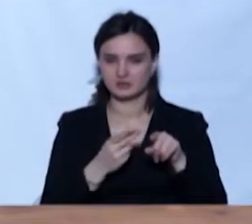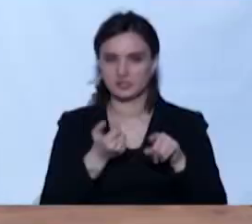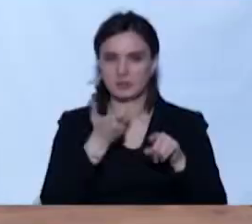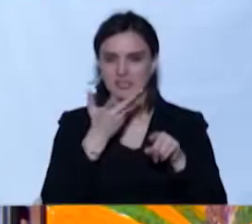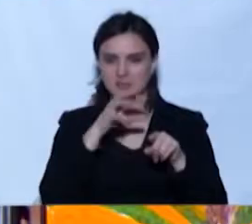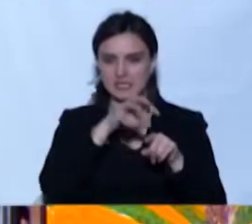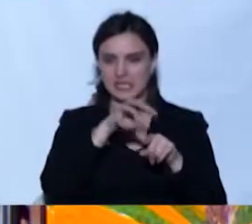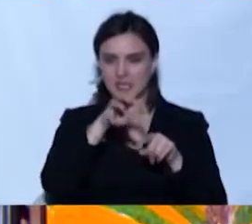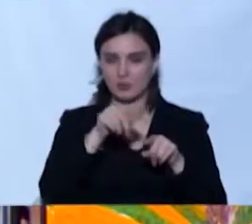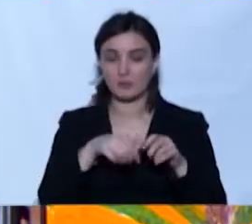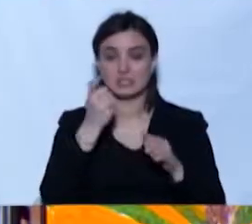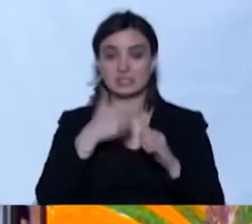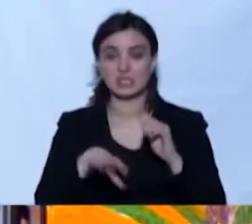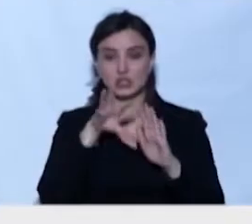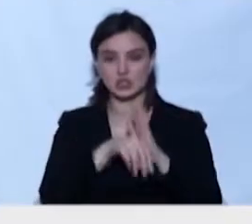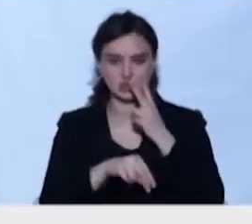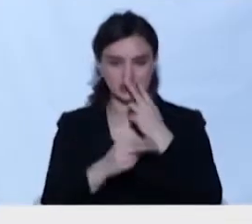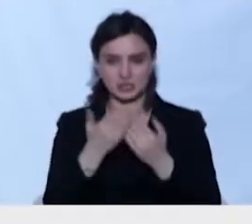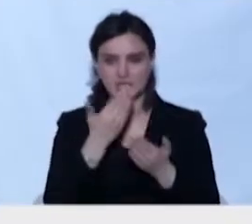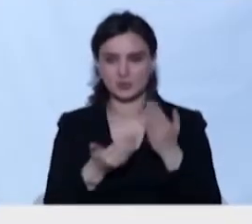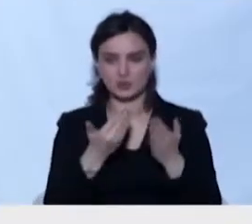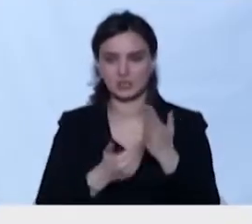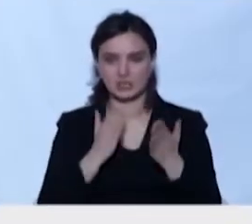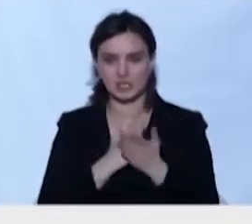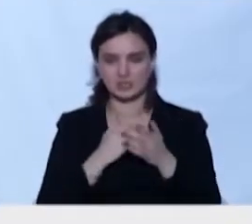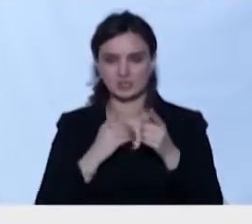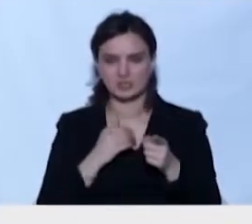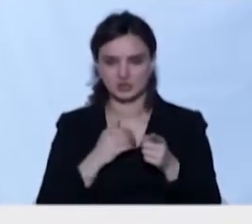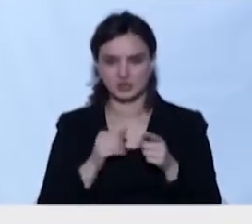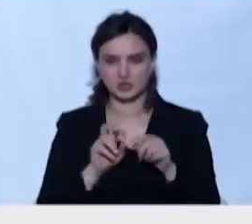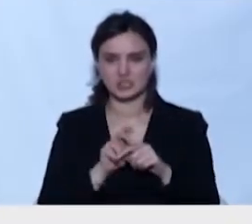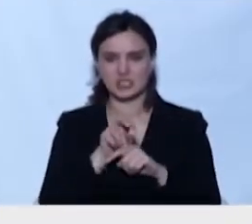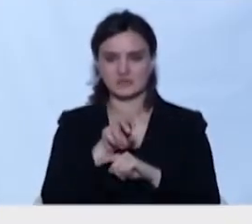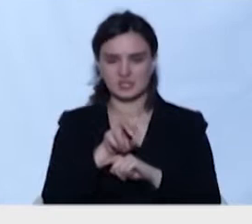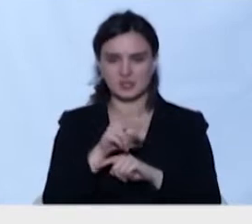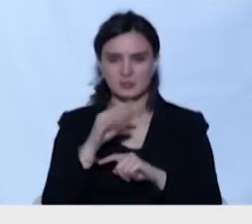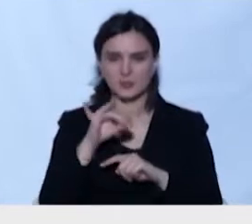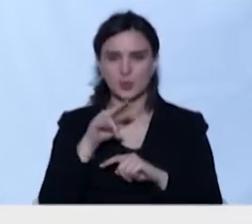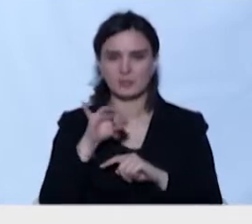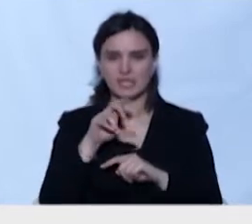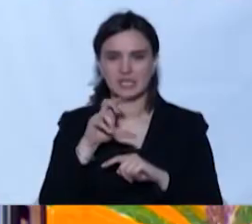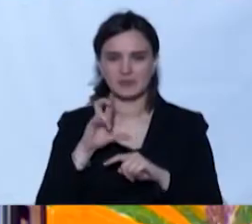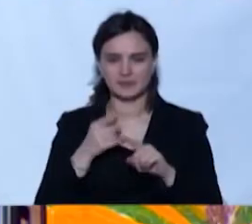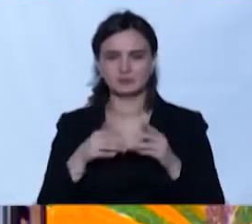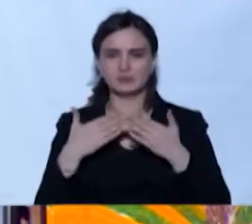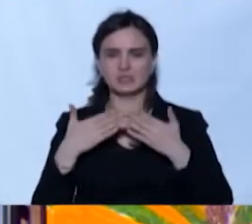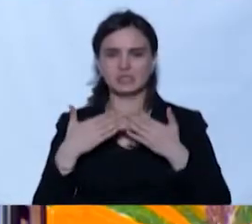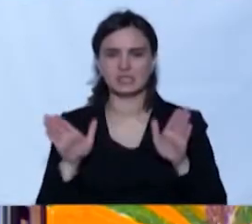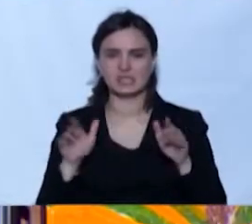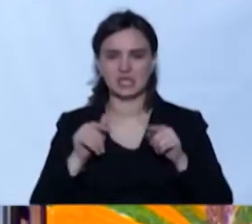ცენტრში წარმოდგენილი არის საკუთრივ შესასვლელი პროპილეები, რომელიც ღია ფანჩატურს